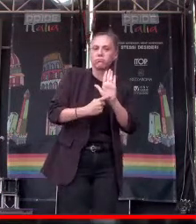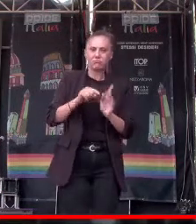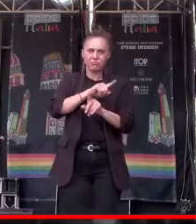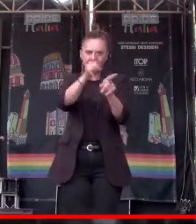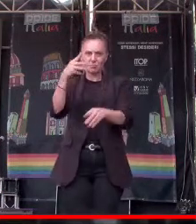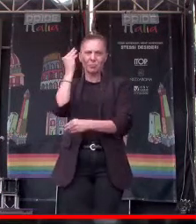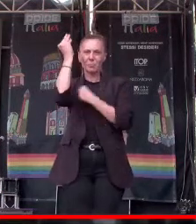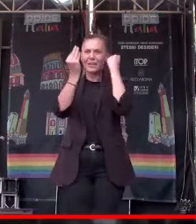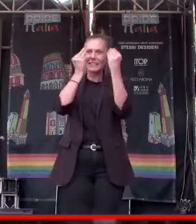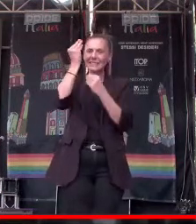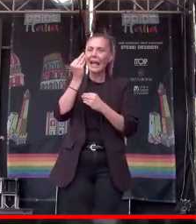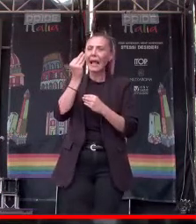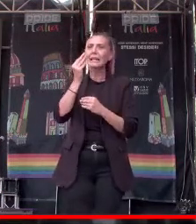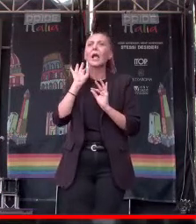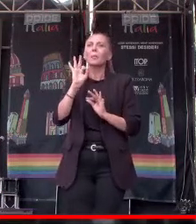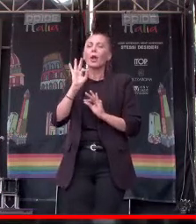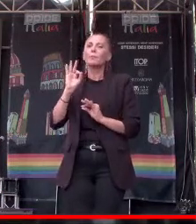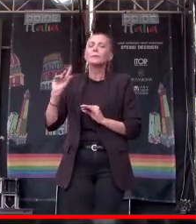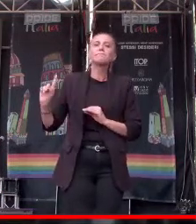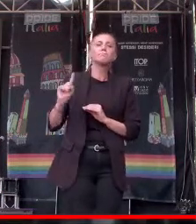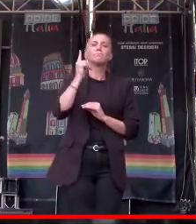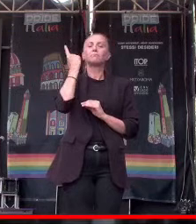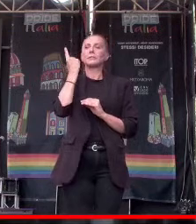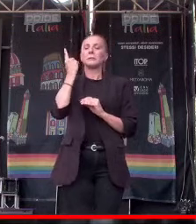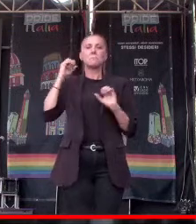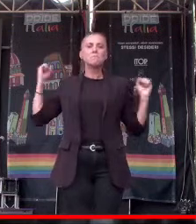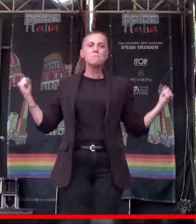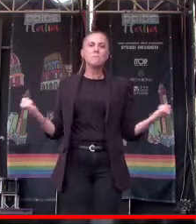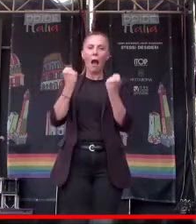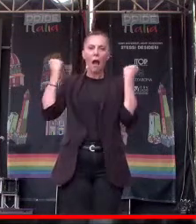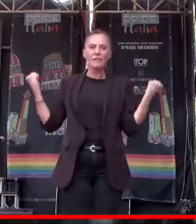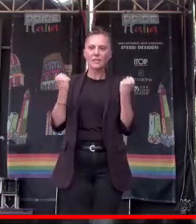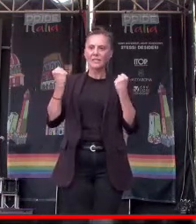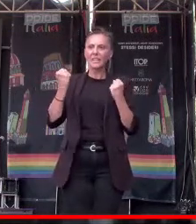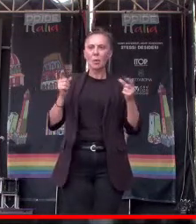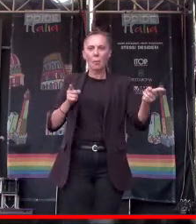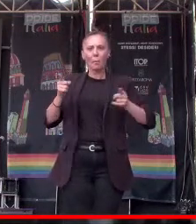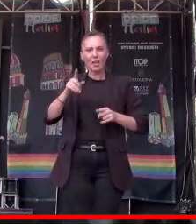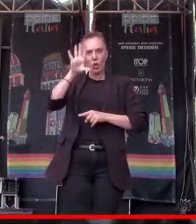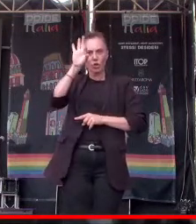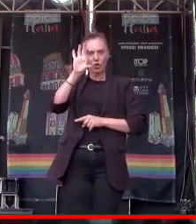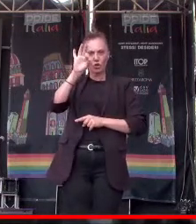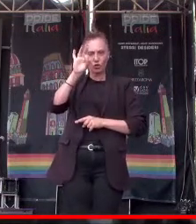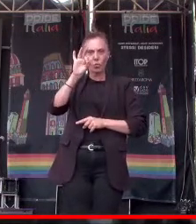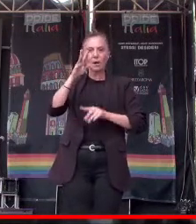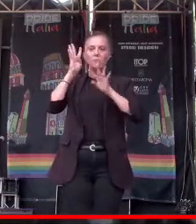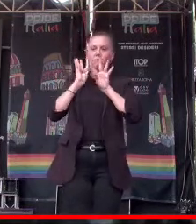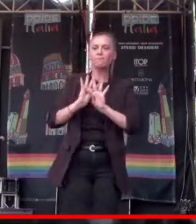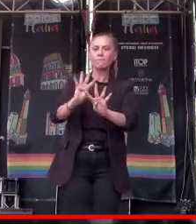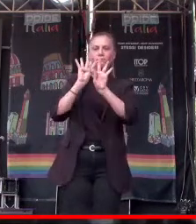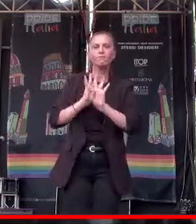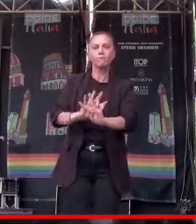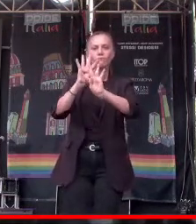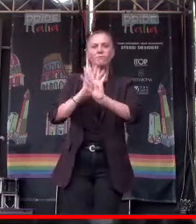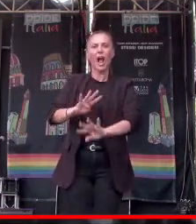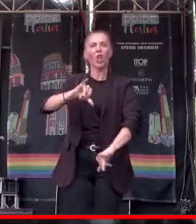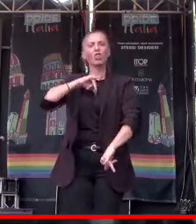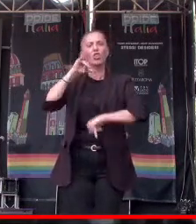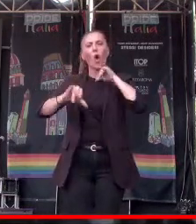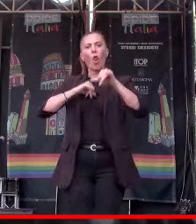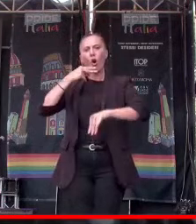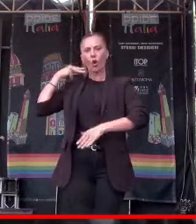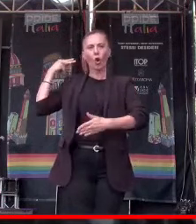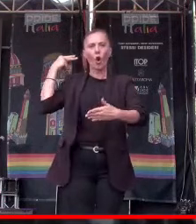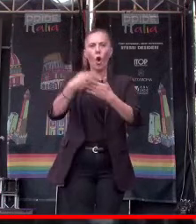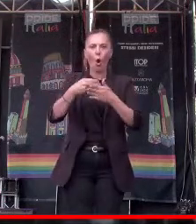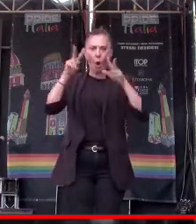prime manifestazioni che ci furono delle persone con disabilità negli anni 50 si chiamano le Marce del Dolore, perché questa era